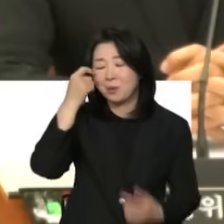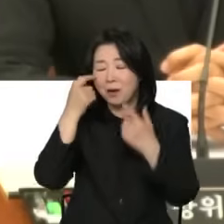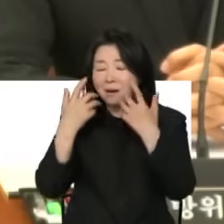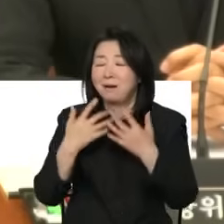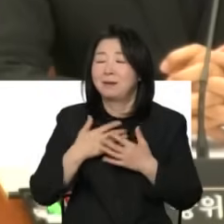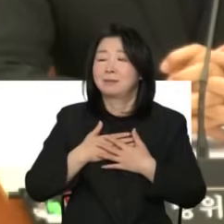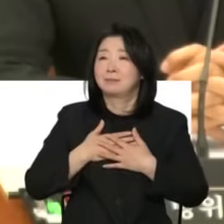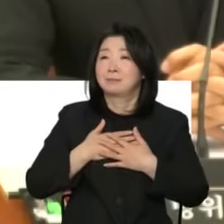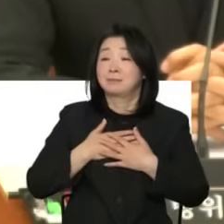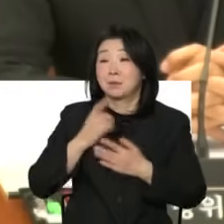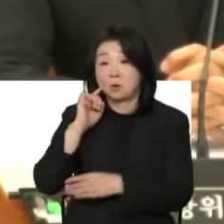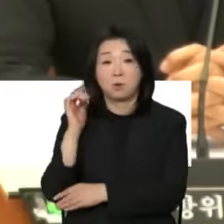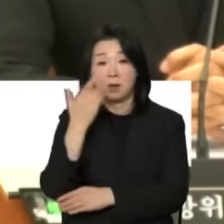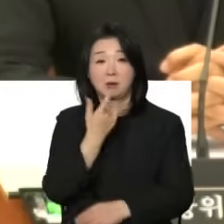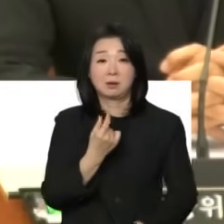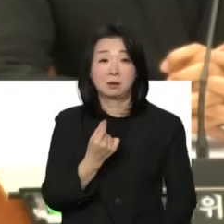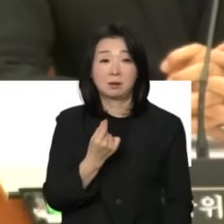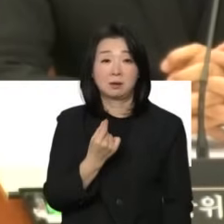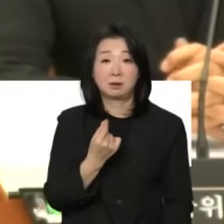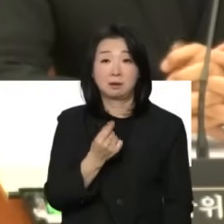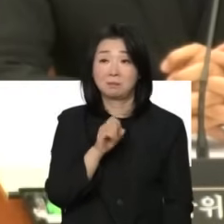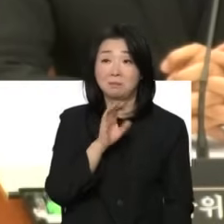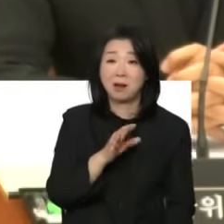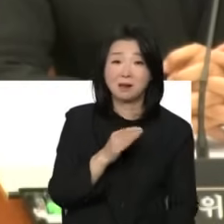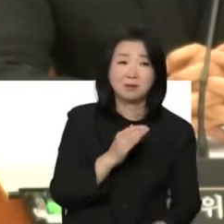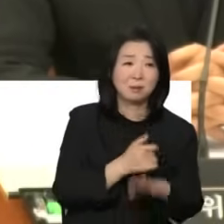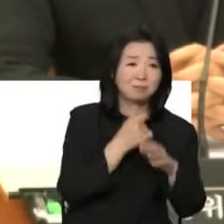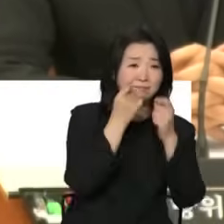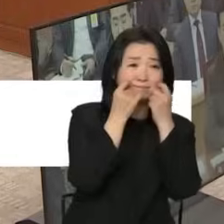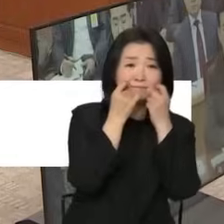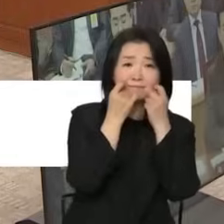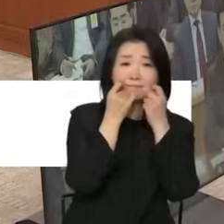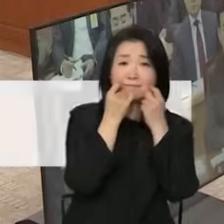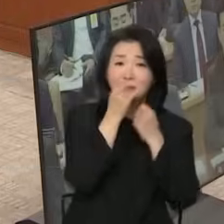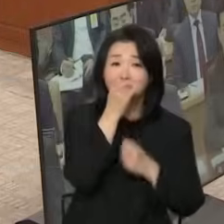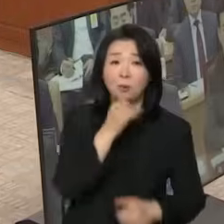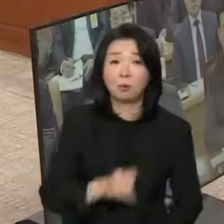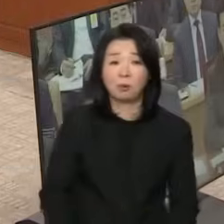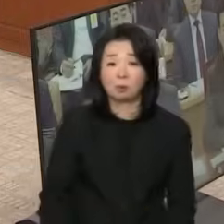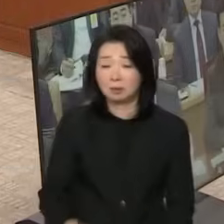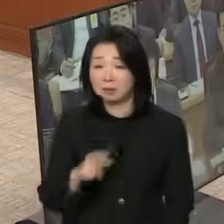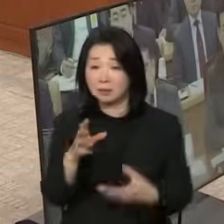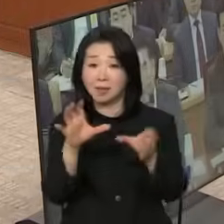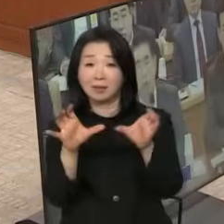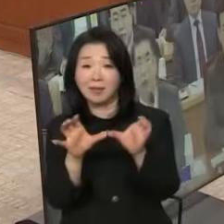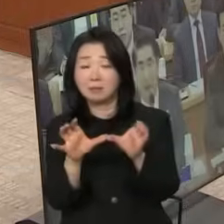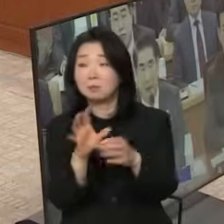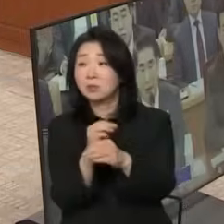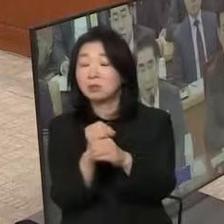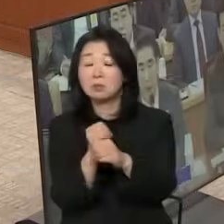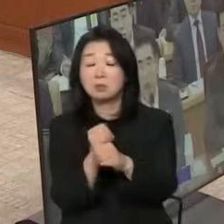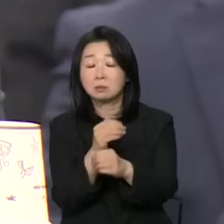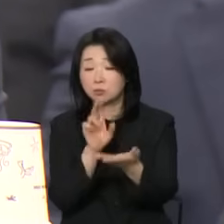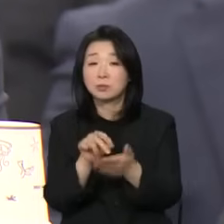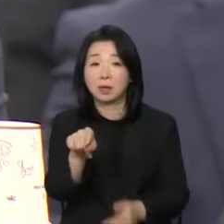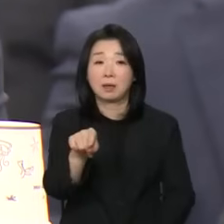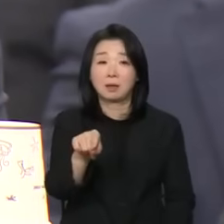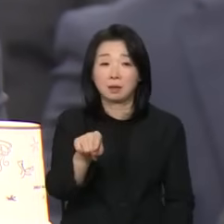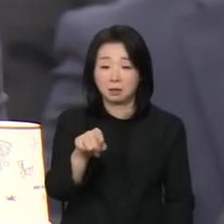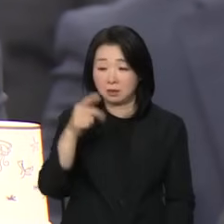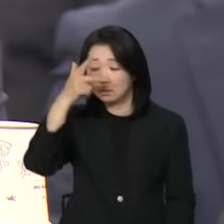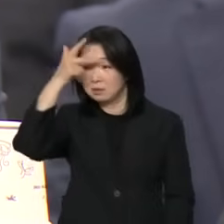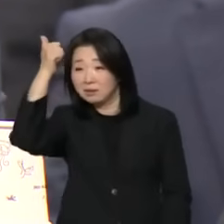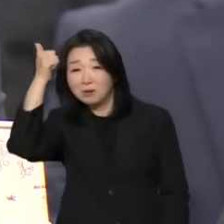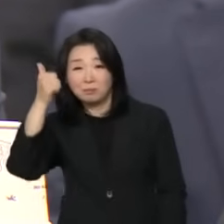정말 영광된 자리다. 이런 얘기를 하면서 눈물이 글썽이었어요. 야당은 시기를 문제 삼았습니다. 트럼프